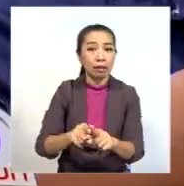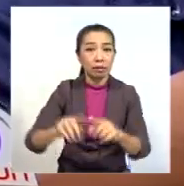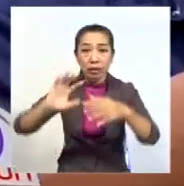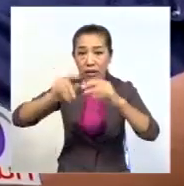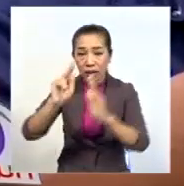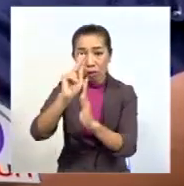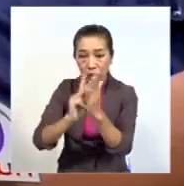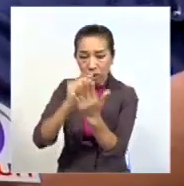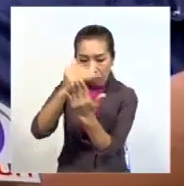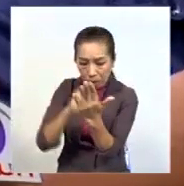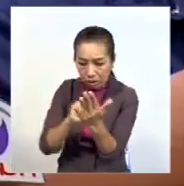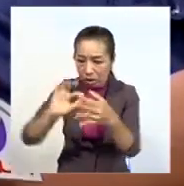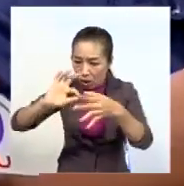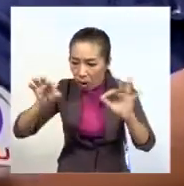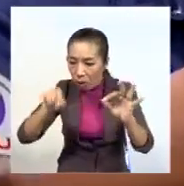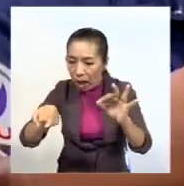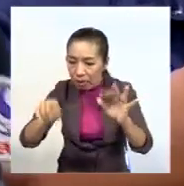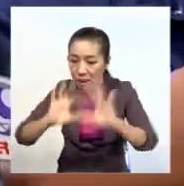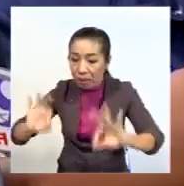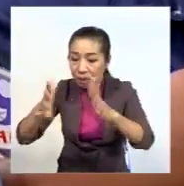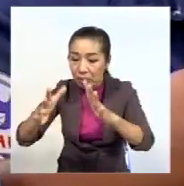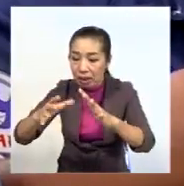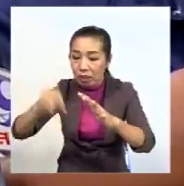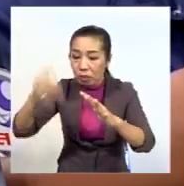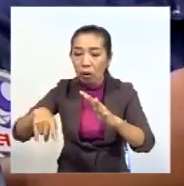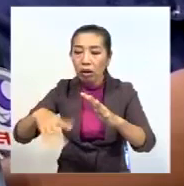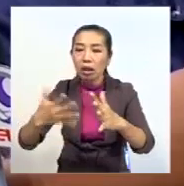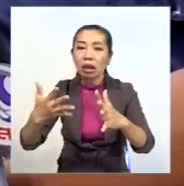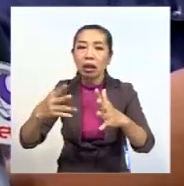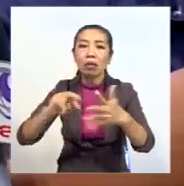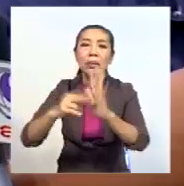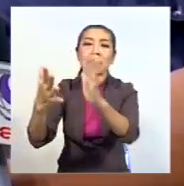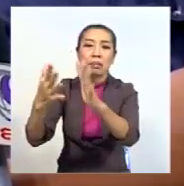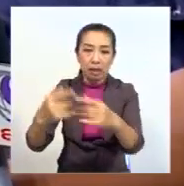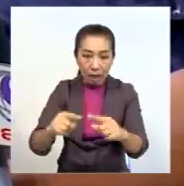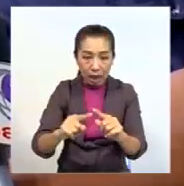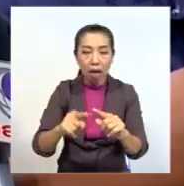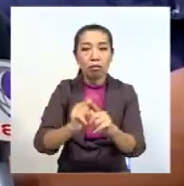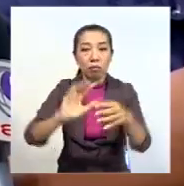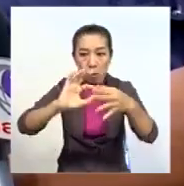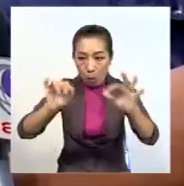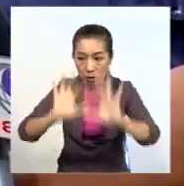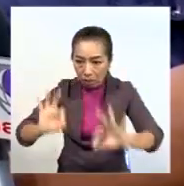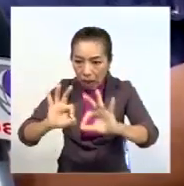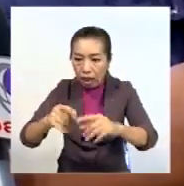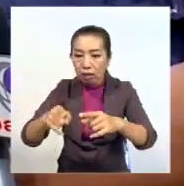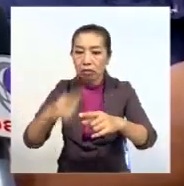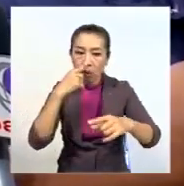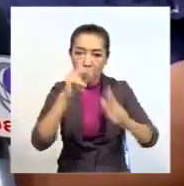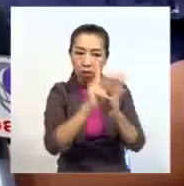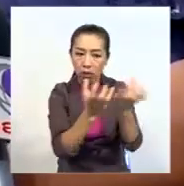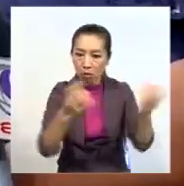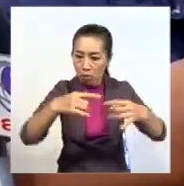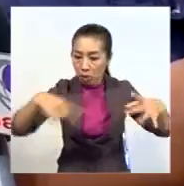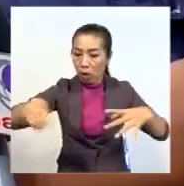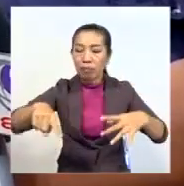ำคัญมันตกเฉพาะข้อความนั้นงั้นผมว่าตรงนี้ไม่ต้องไปตีความอย่างอื่นมันชัดเจนในรัฐธรรมนูญสรุปก็คือว่าการต